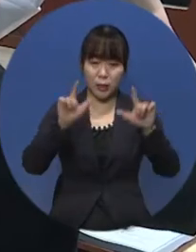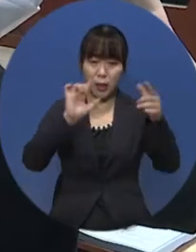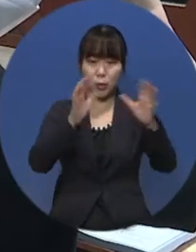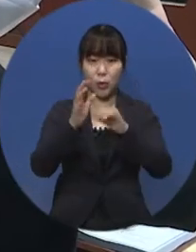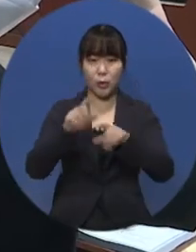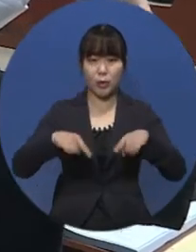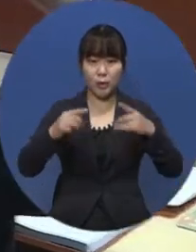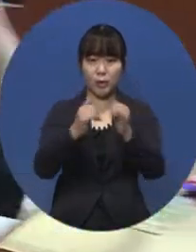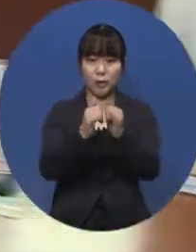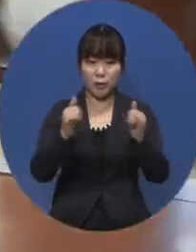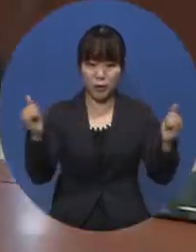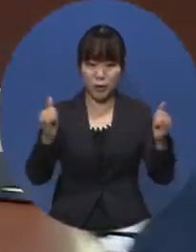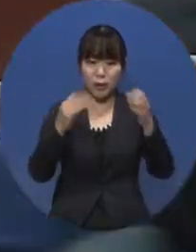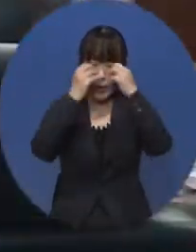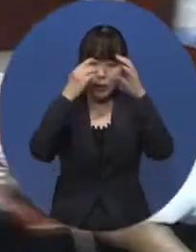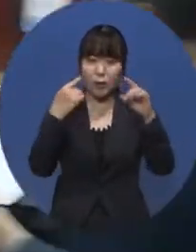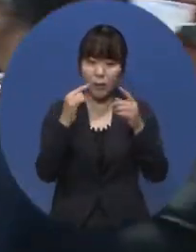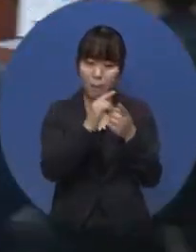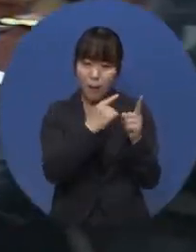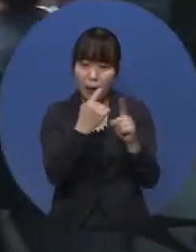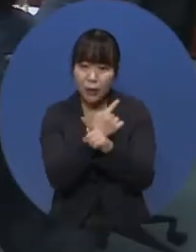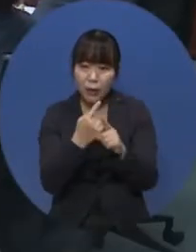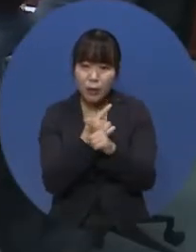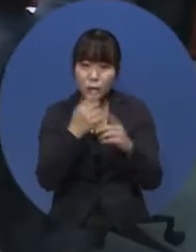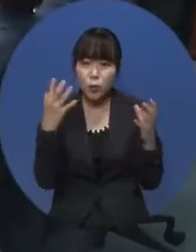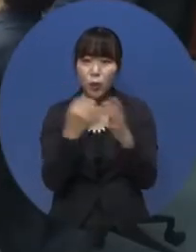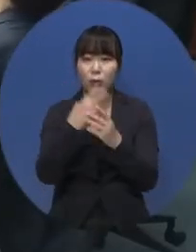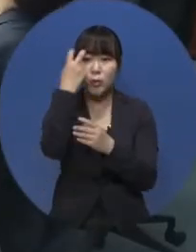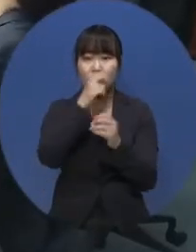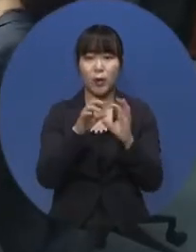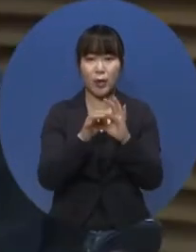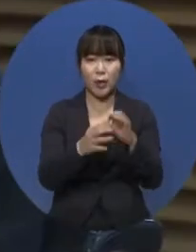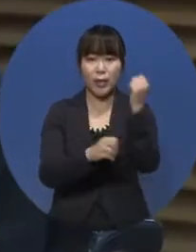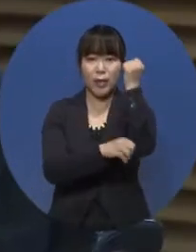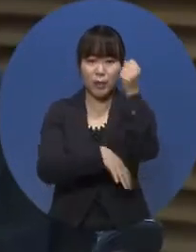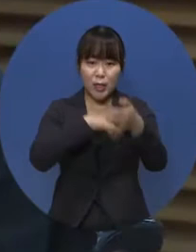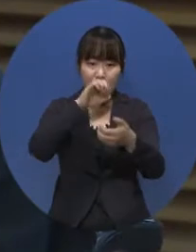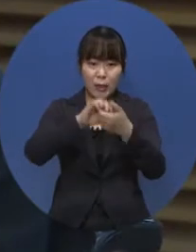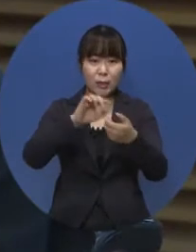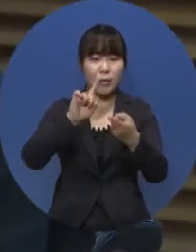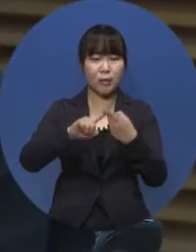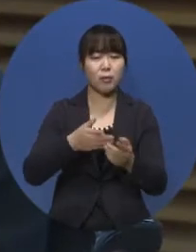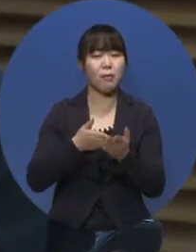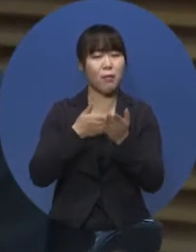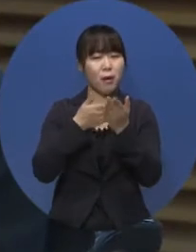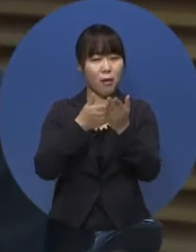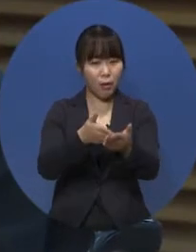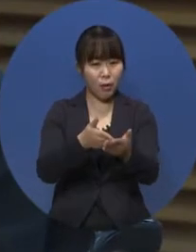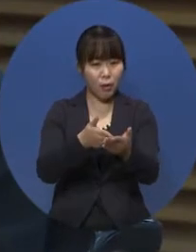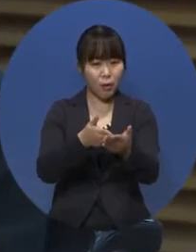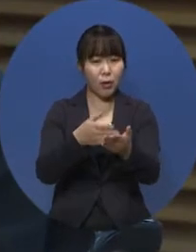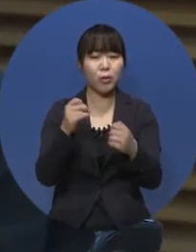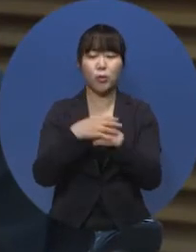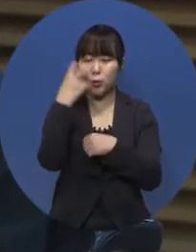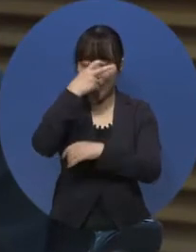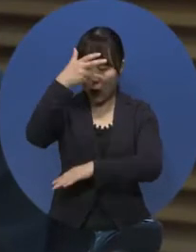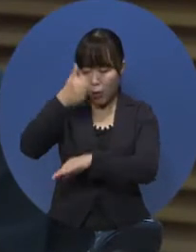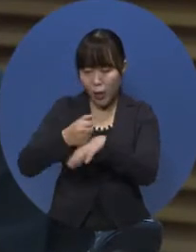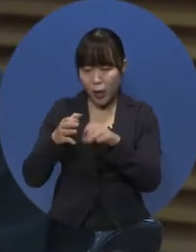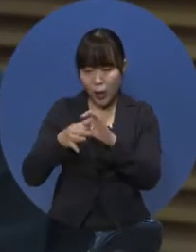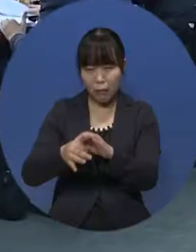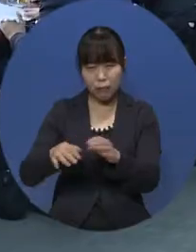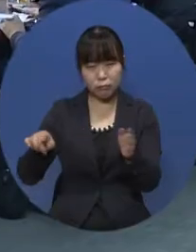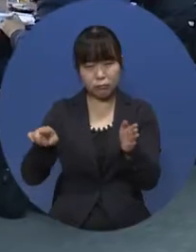토론자들은 새롭게 변경된 종합조사에 대한 근본적 한계를 제기하는 한편 조사 결과에 대해